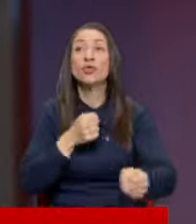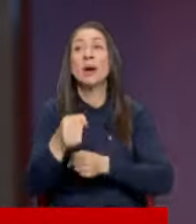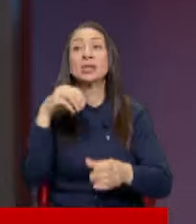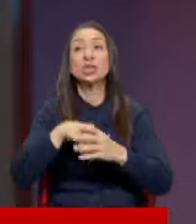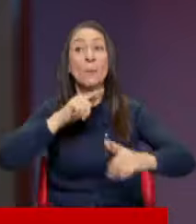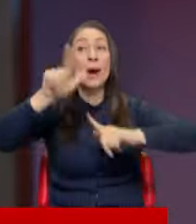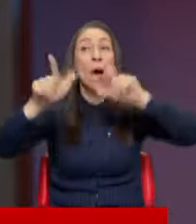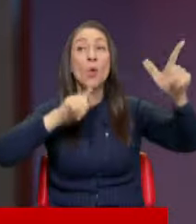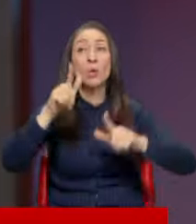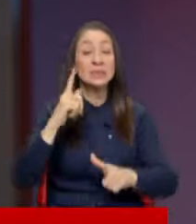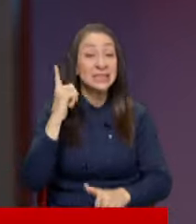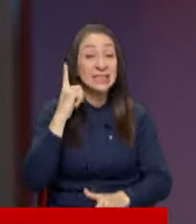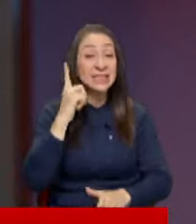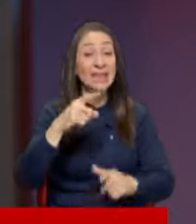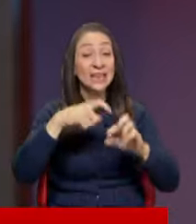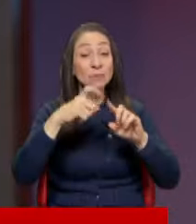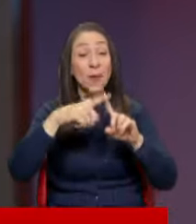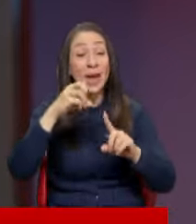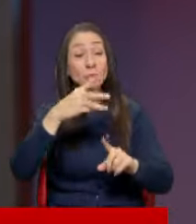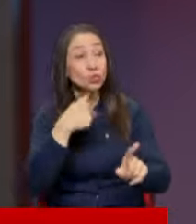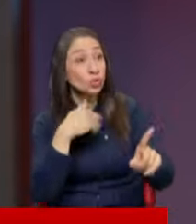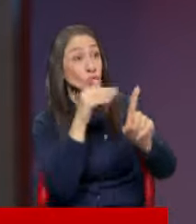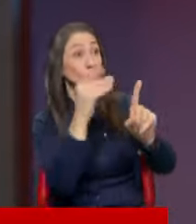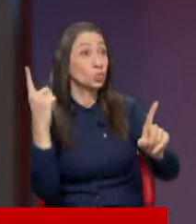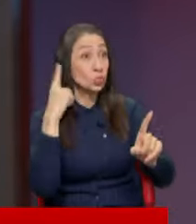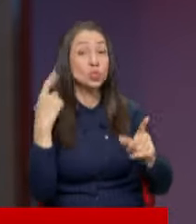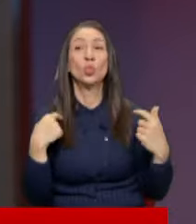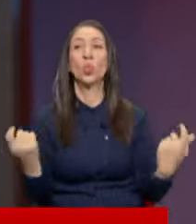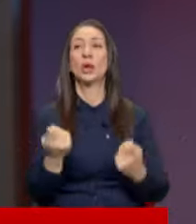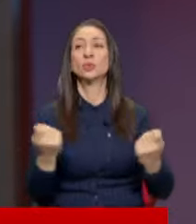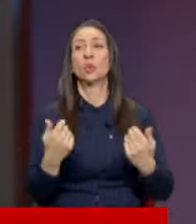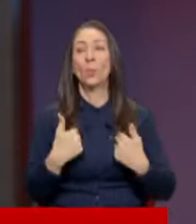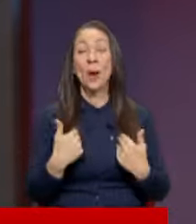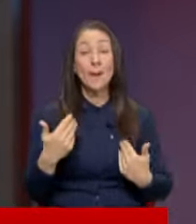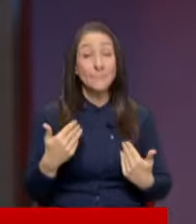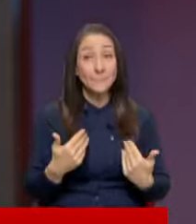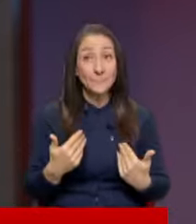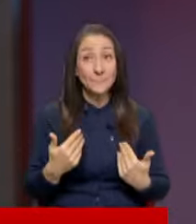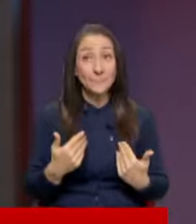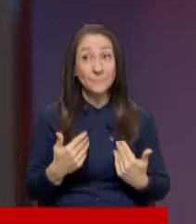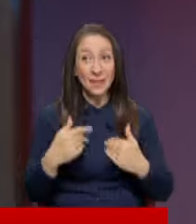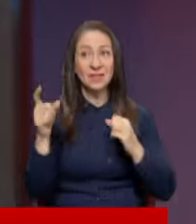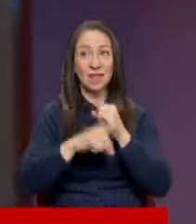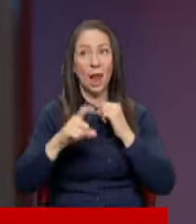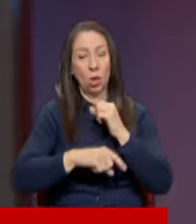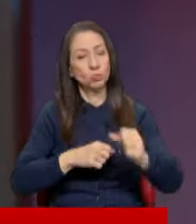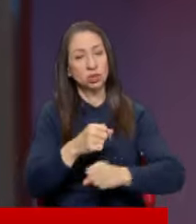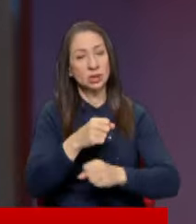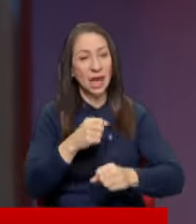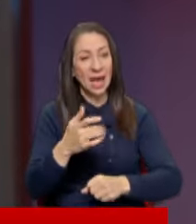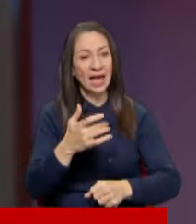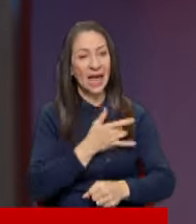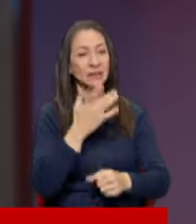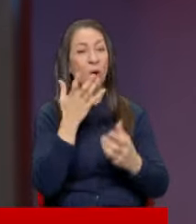feryat ediyorum sesinizi Recep Tayyip Erdoğan'a duyurmak için feryat ediyorum ben terörle mücadelede Gazi